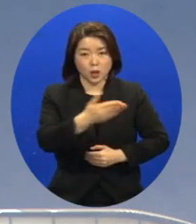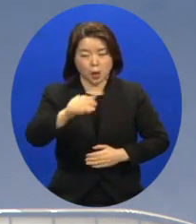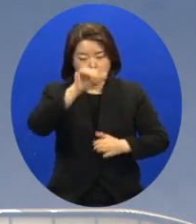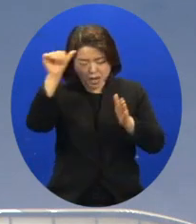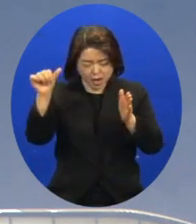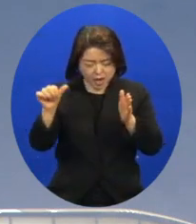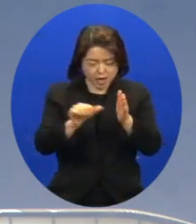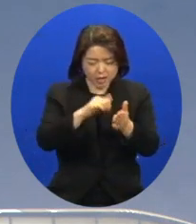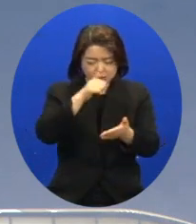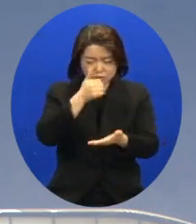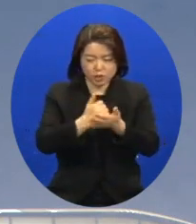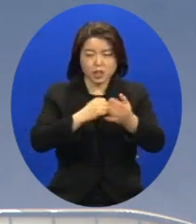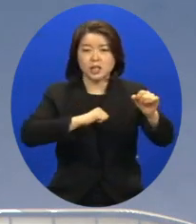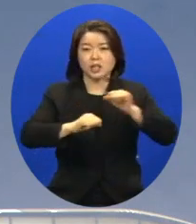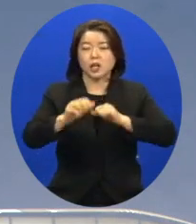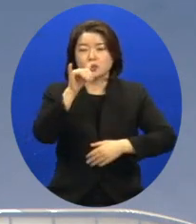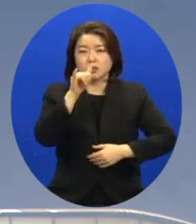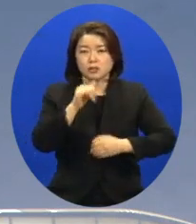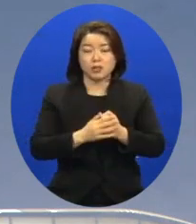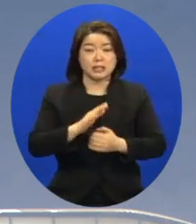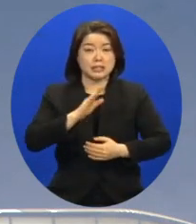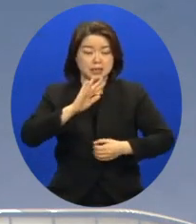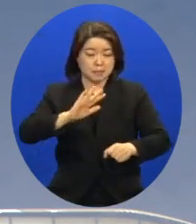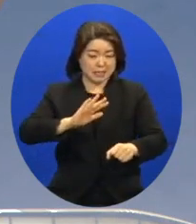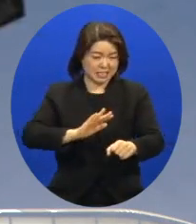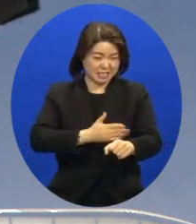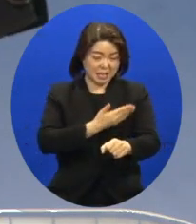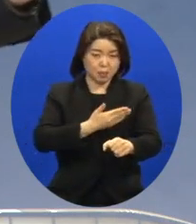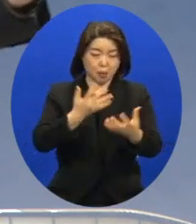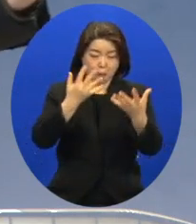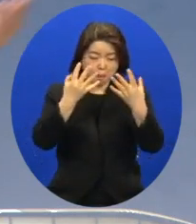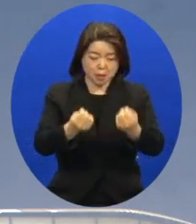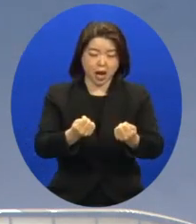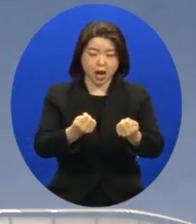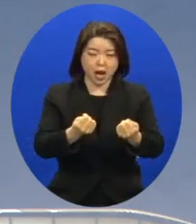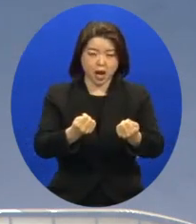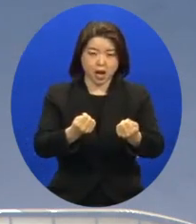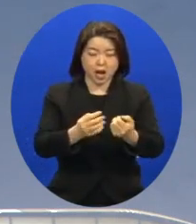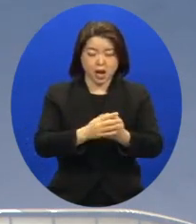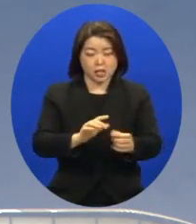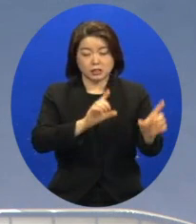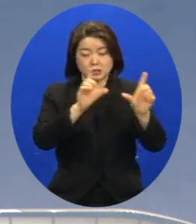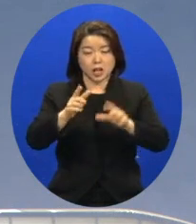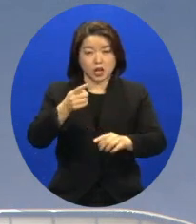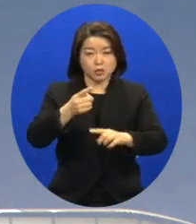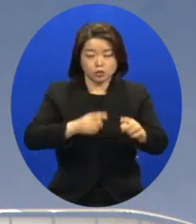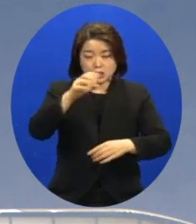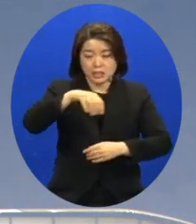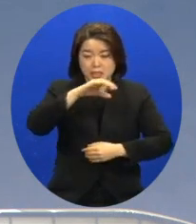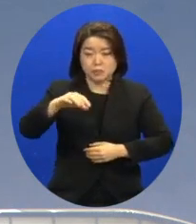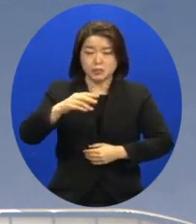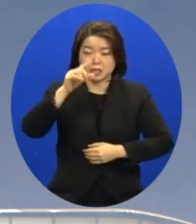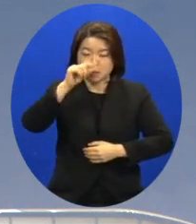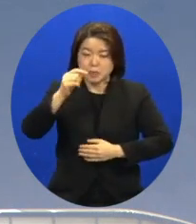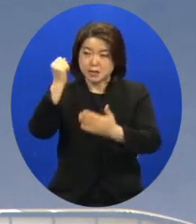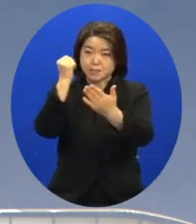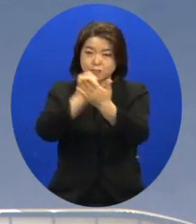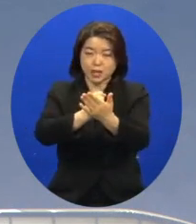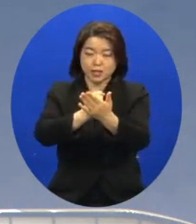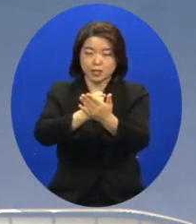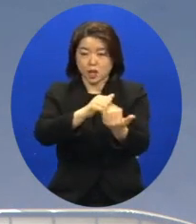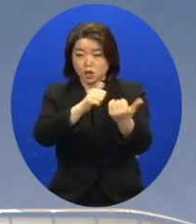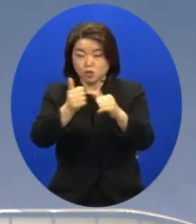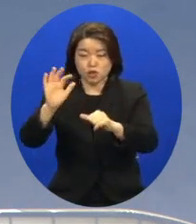죄짓고 살다가 정말 못되게 살다가 십자가에 달려 죽어야 되는 그런 죄수가 마지막